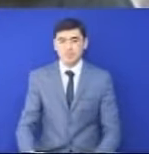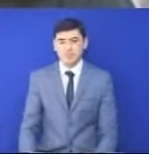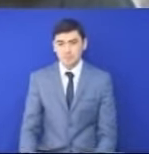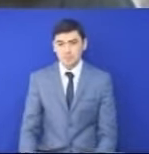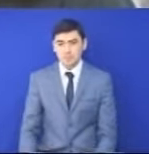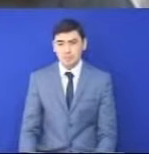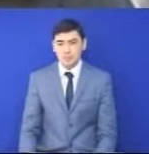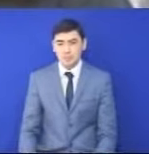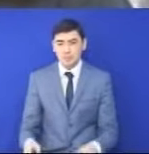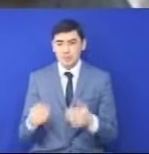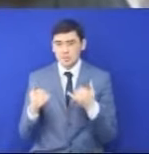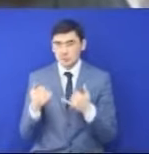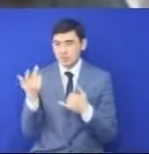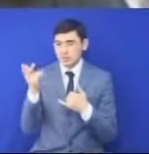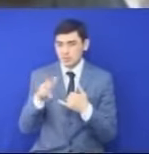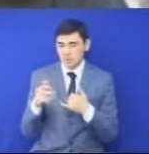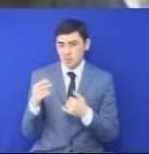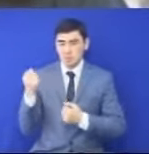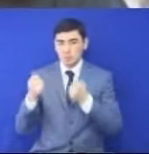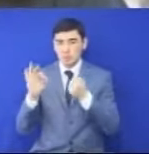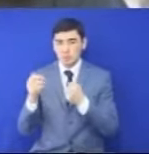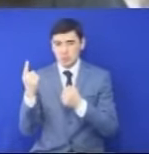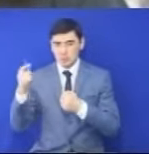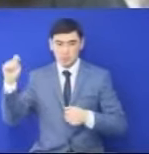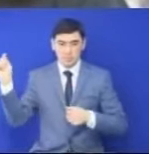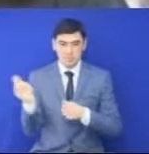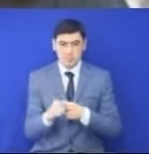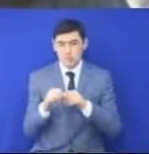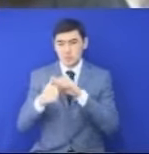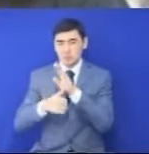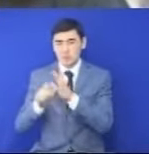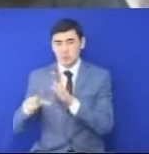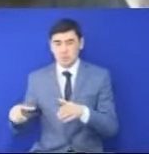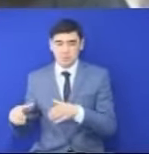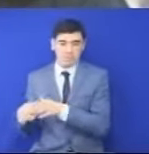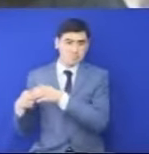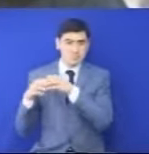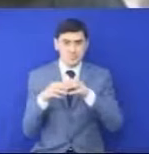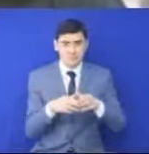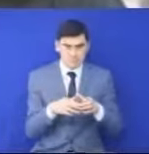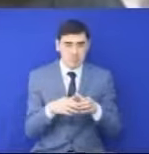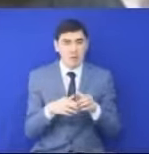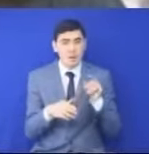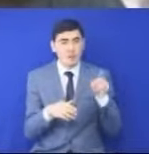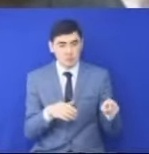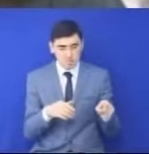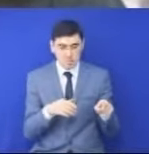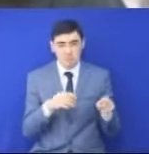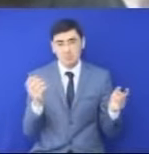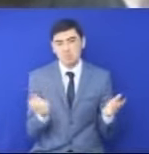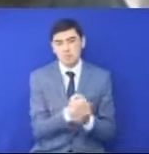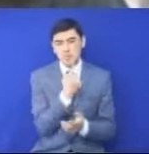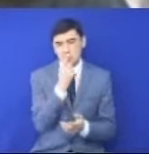16 человек личного состава. Значит, в ходе разведки было найден труп